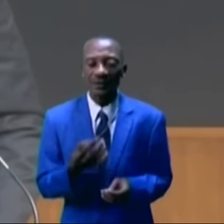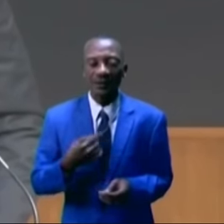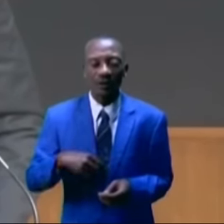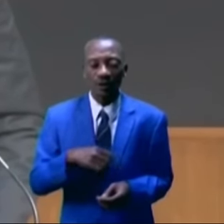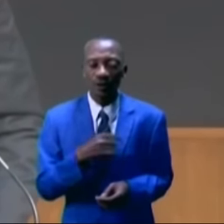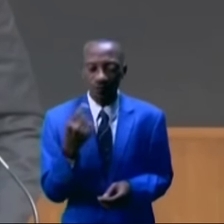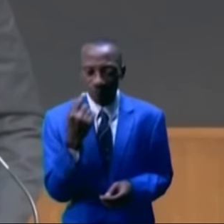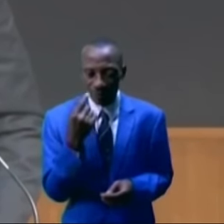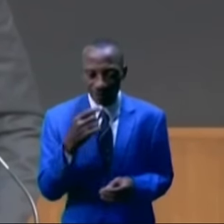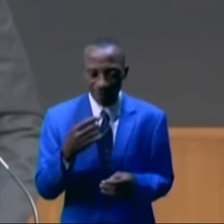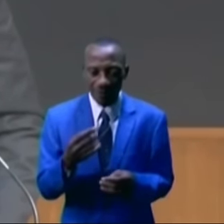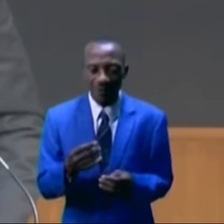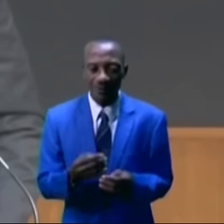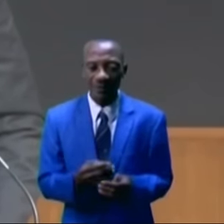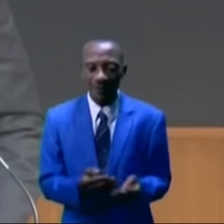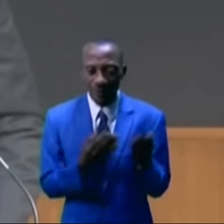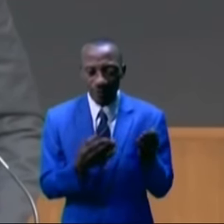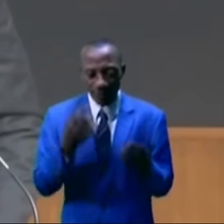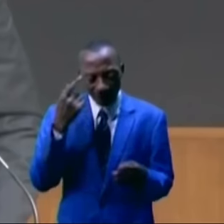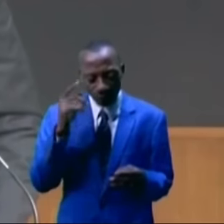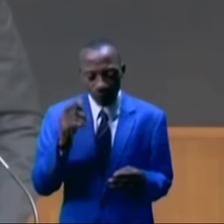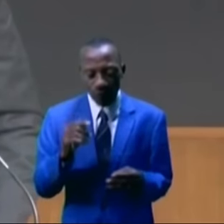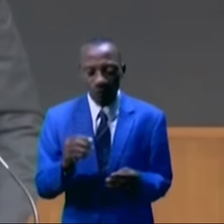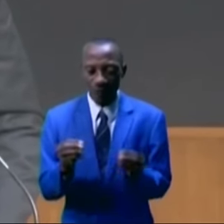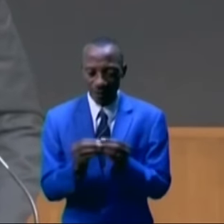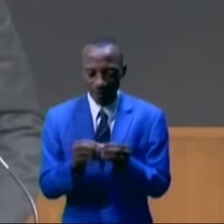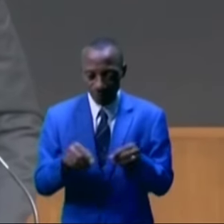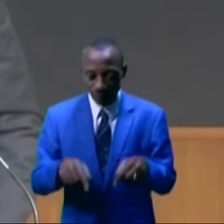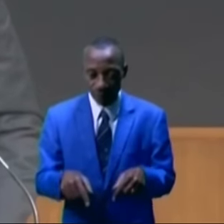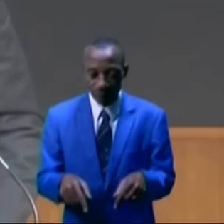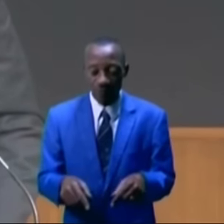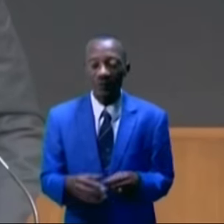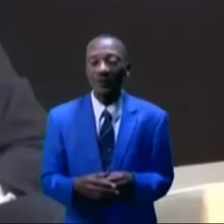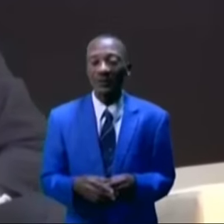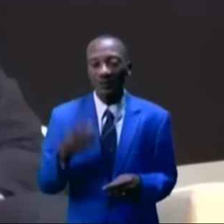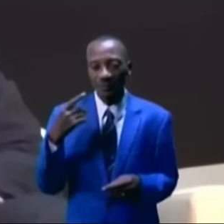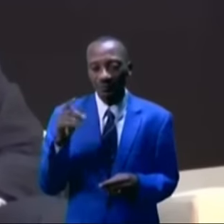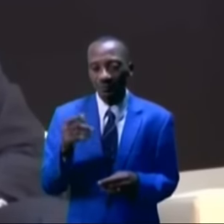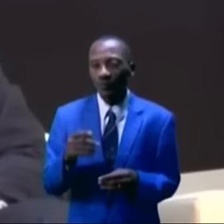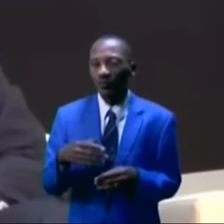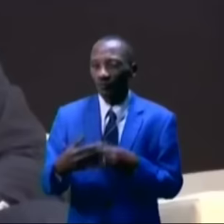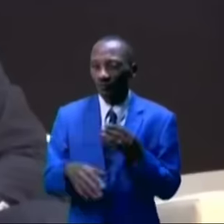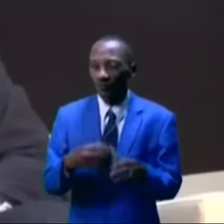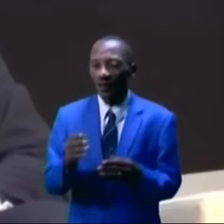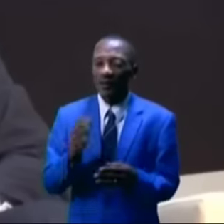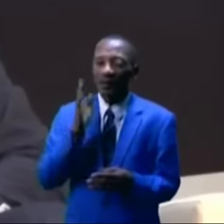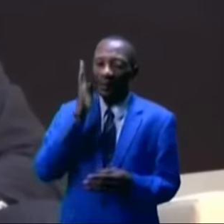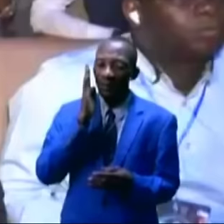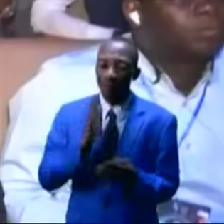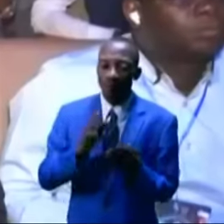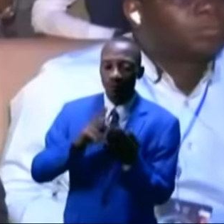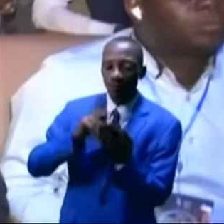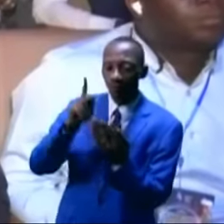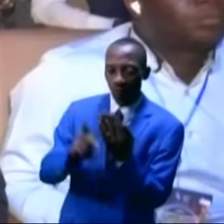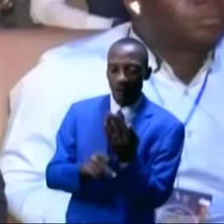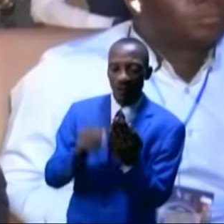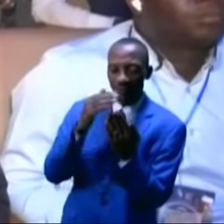des femmes et personnes vulnérables dans ce processus de transition numérique. Cette conviction profonde que je